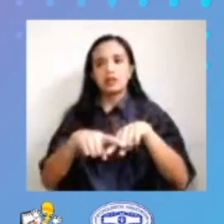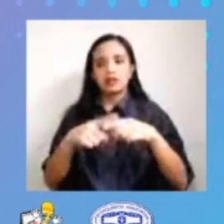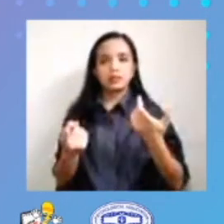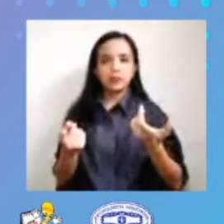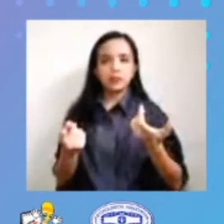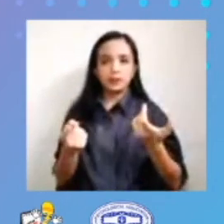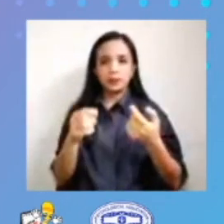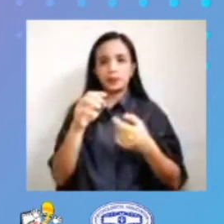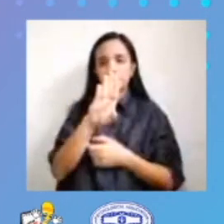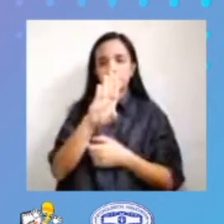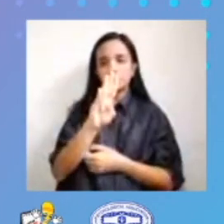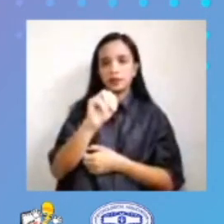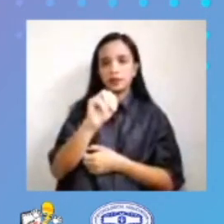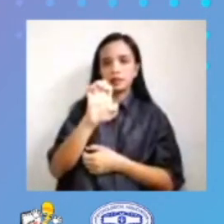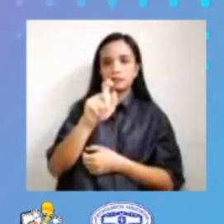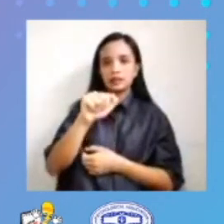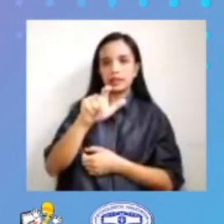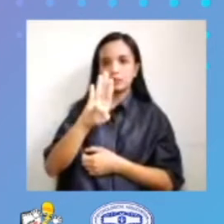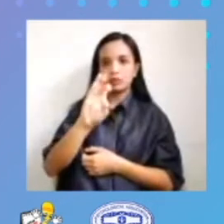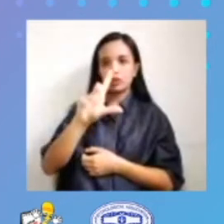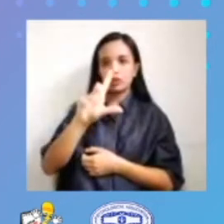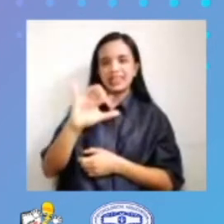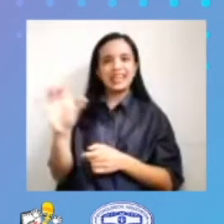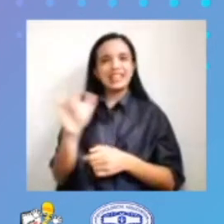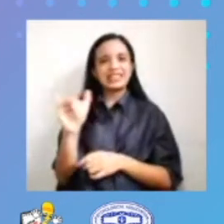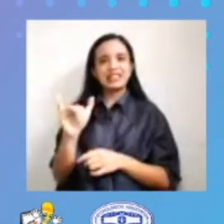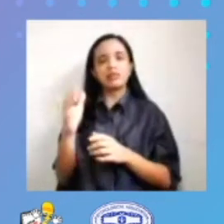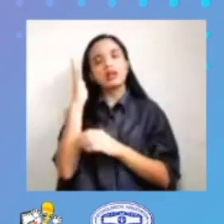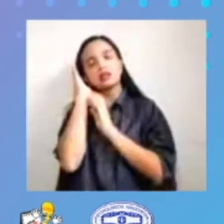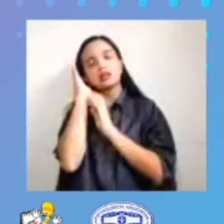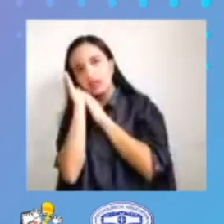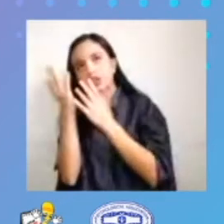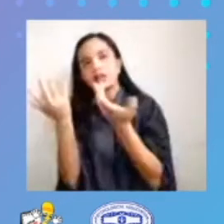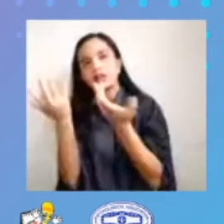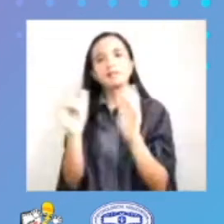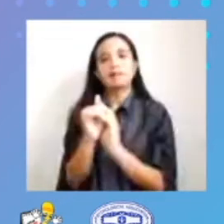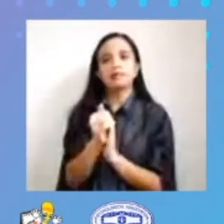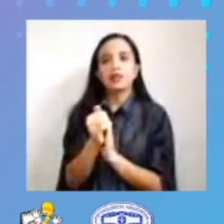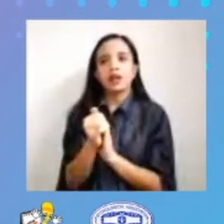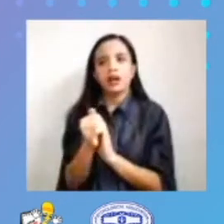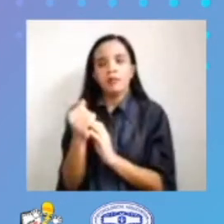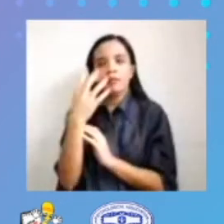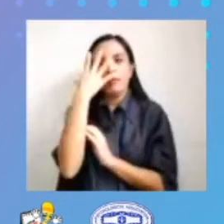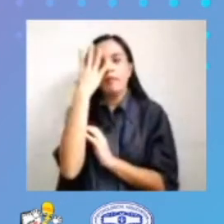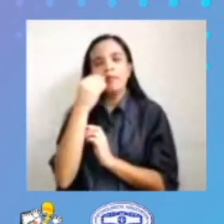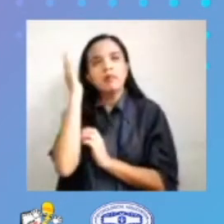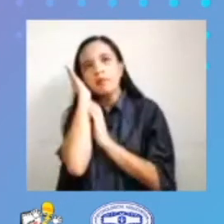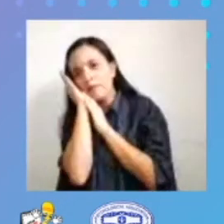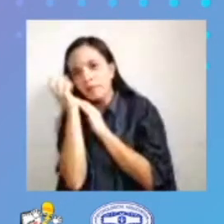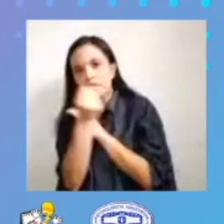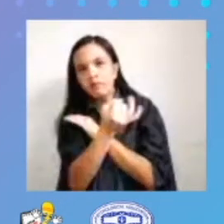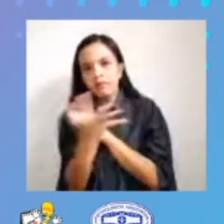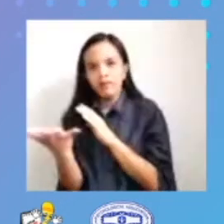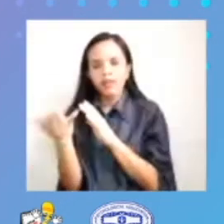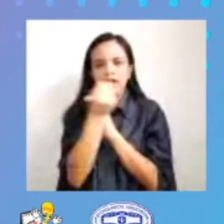if you are calculating for your caloric surplus, ito po yung suggestion. Caloric. Okay,